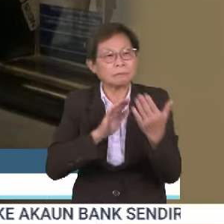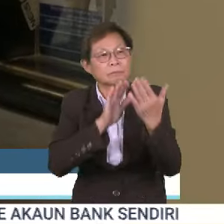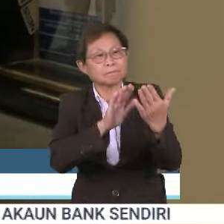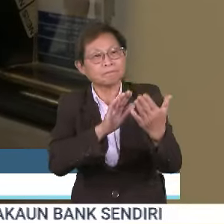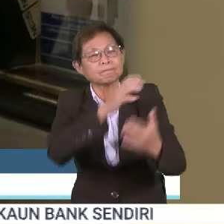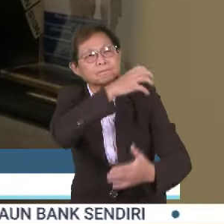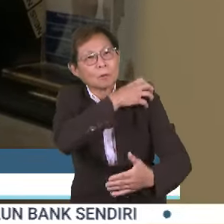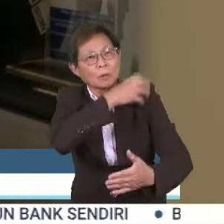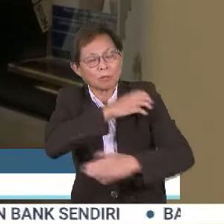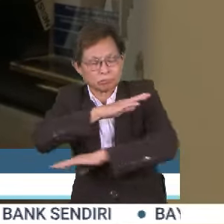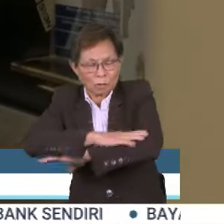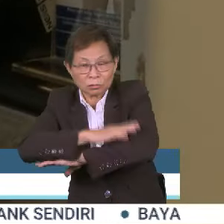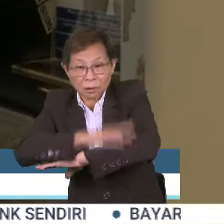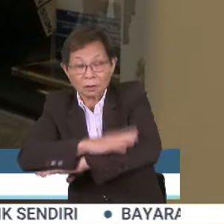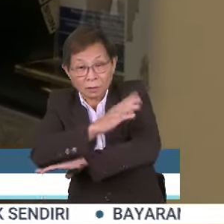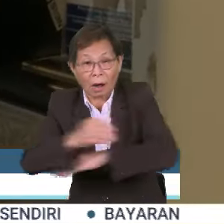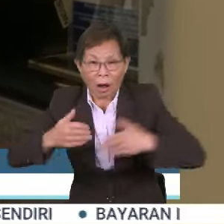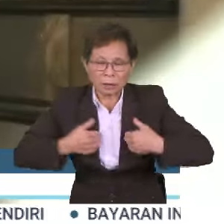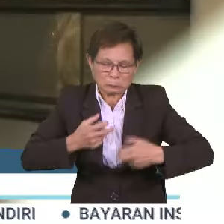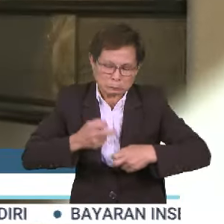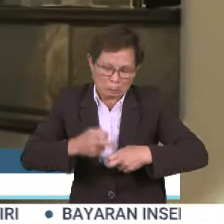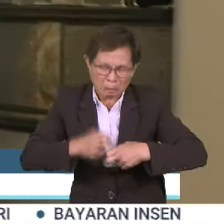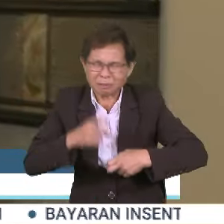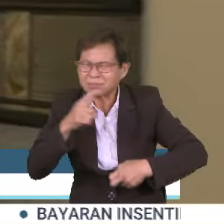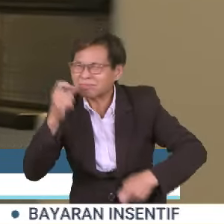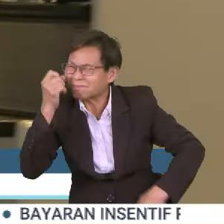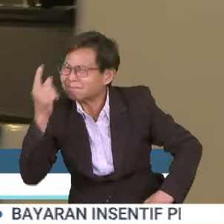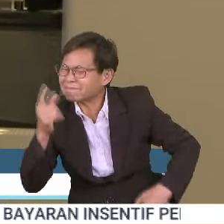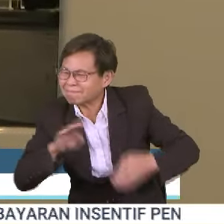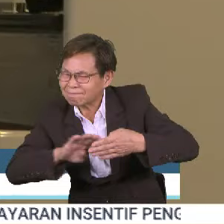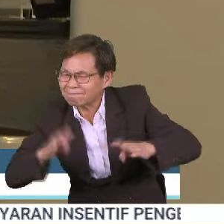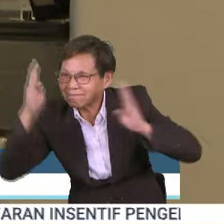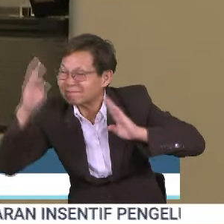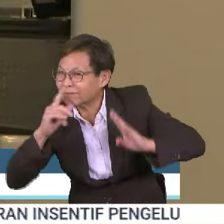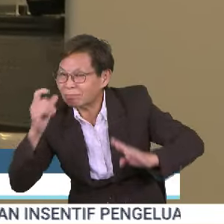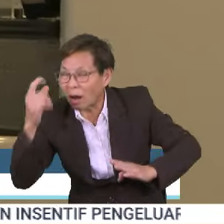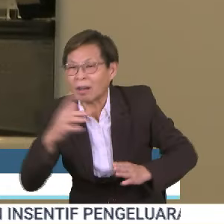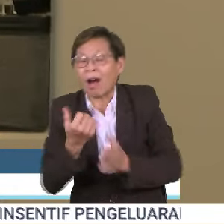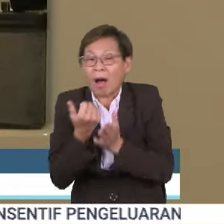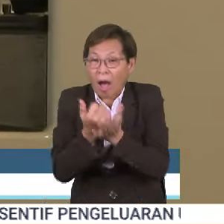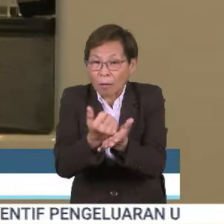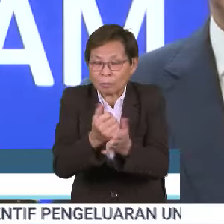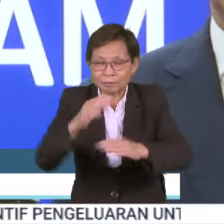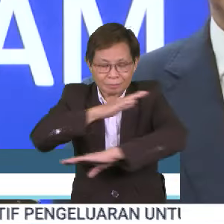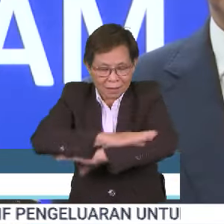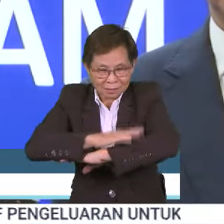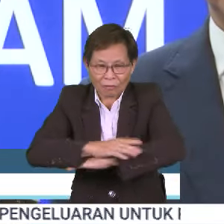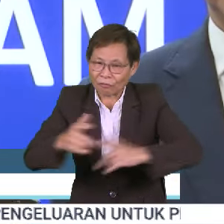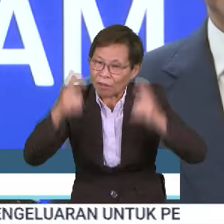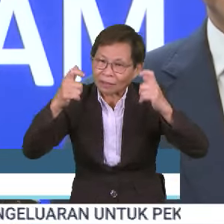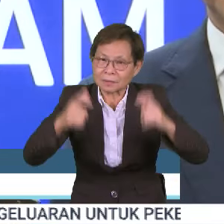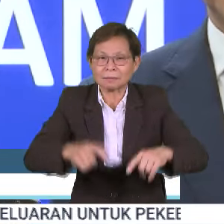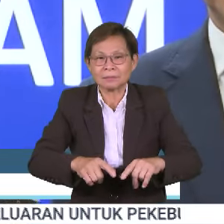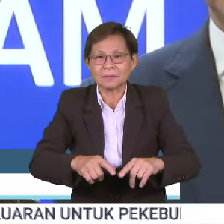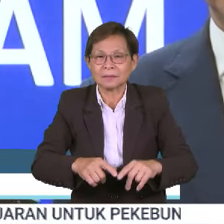pegawai di kaunto dan ada kesulitan dalam memahami maka helpdes itu akan segera ditempatkan